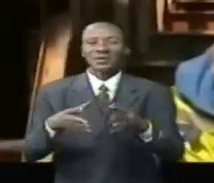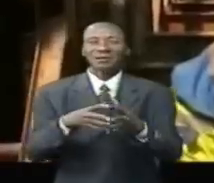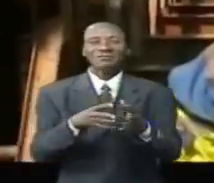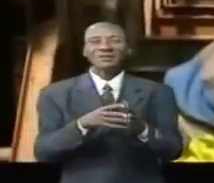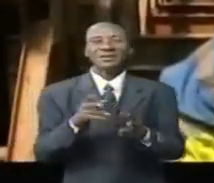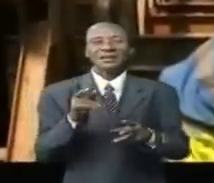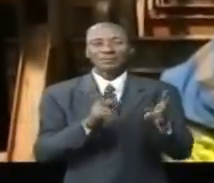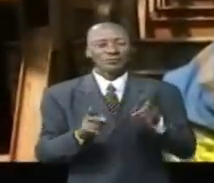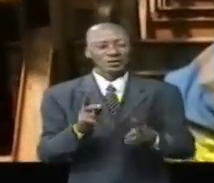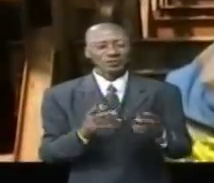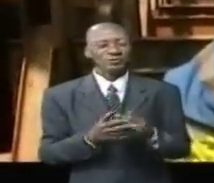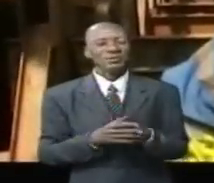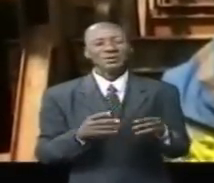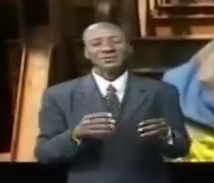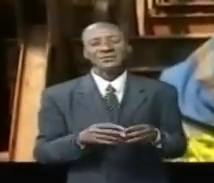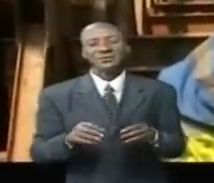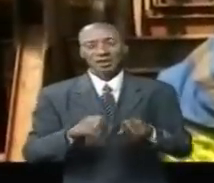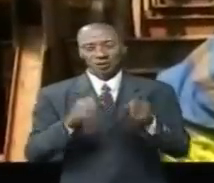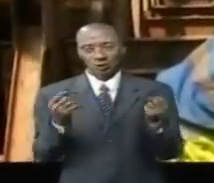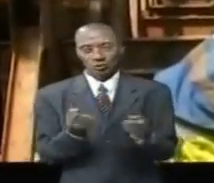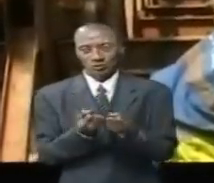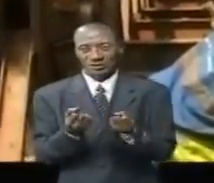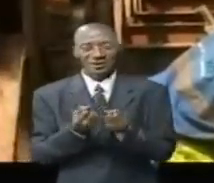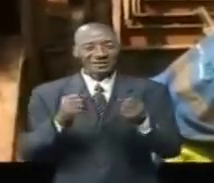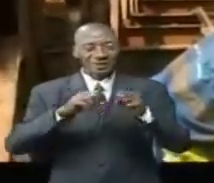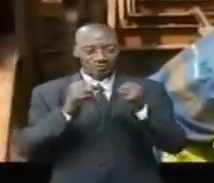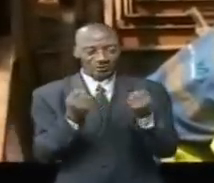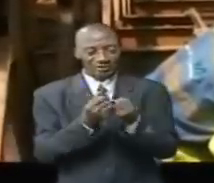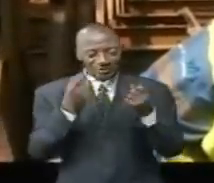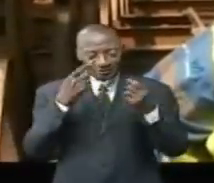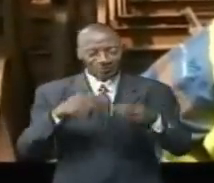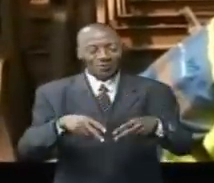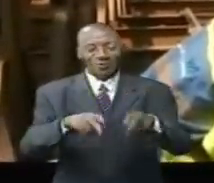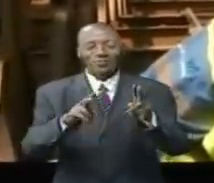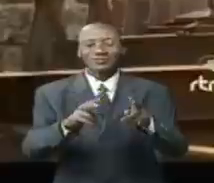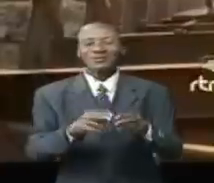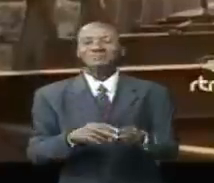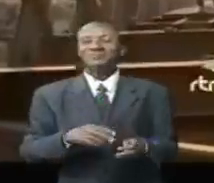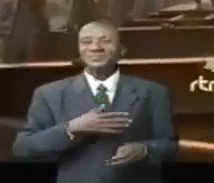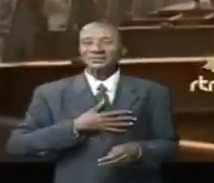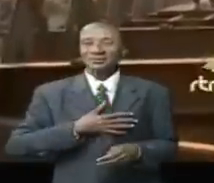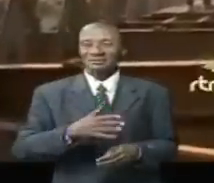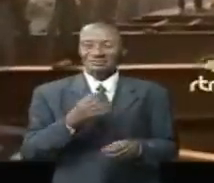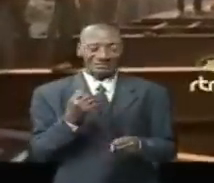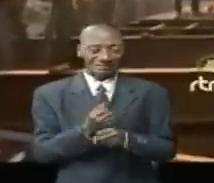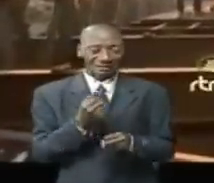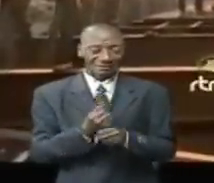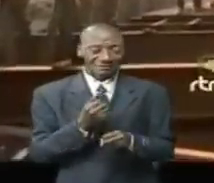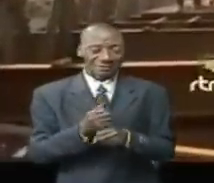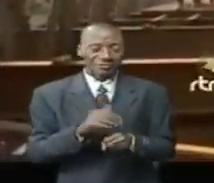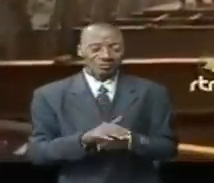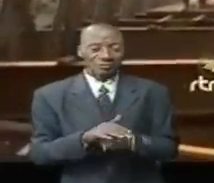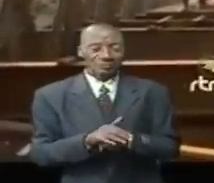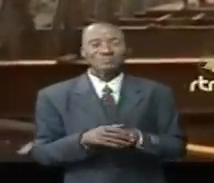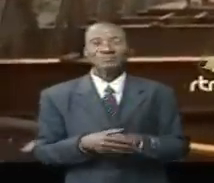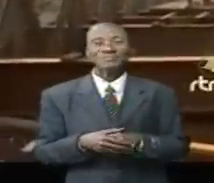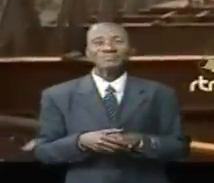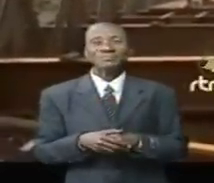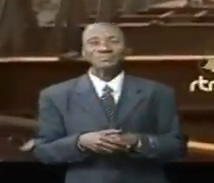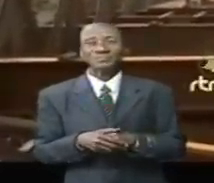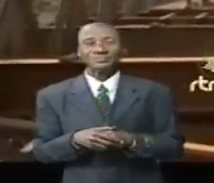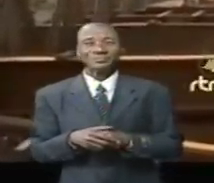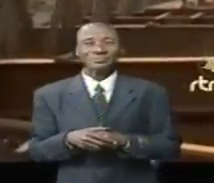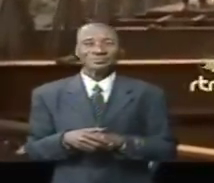des routes ira au-delà suite aux difficultés rencontrées sur le chantier. Il y a des terrains, des propriétaires de